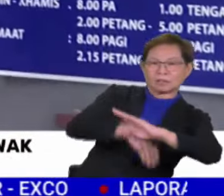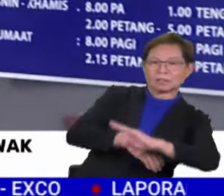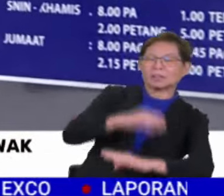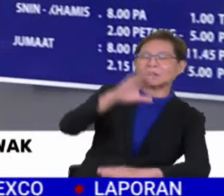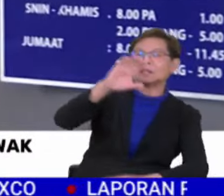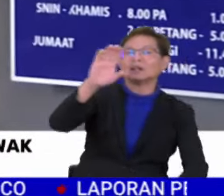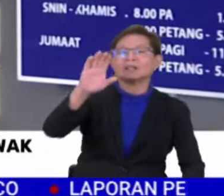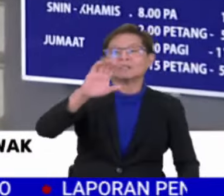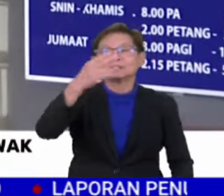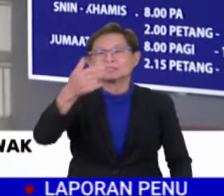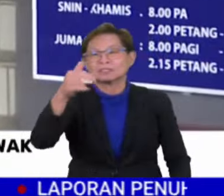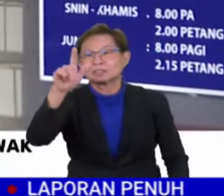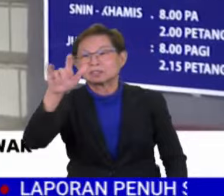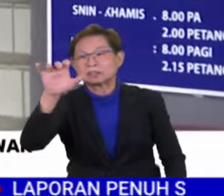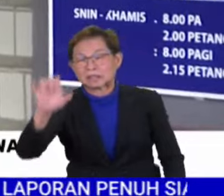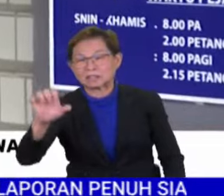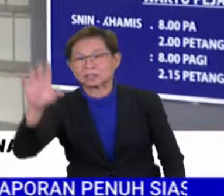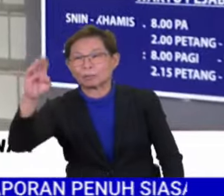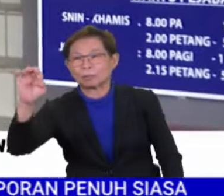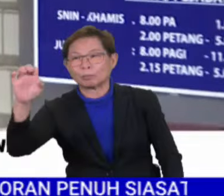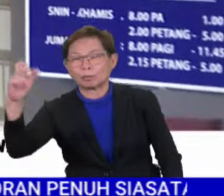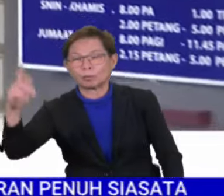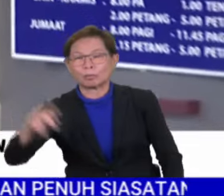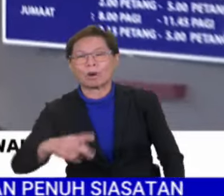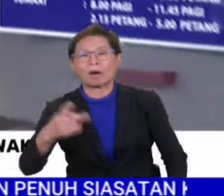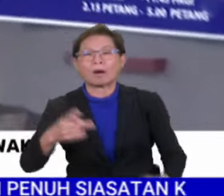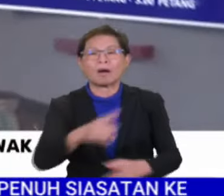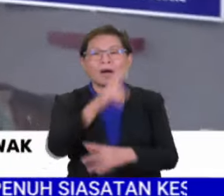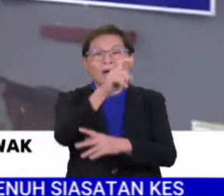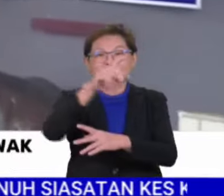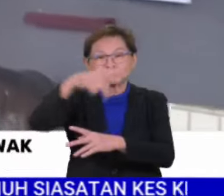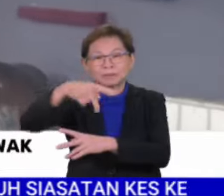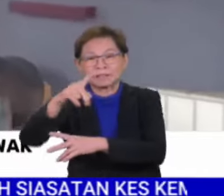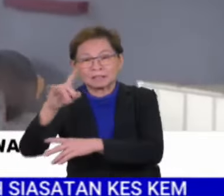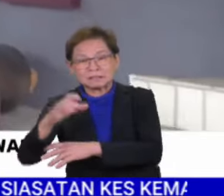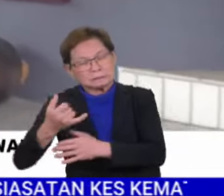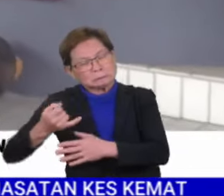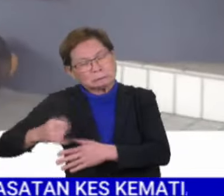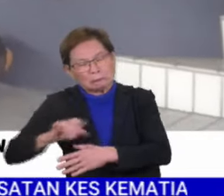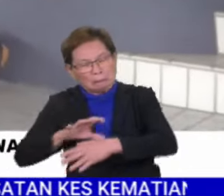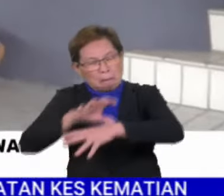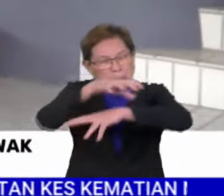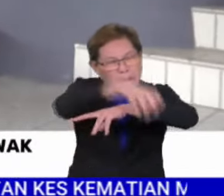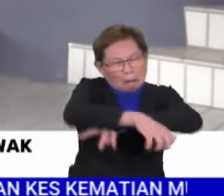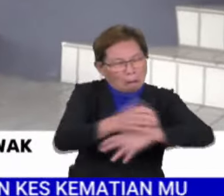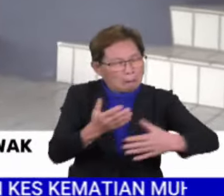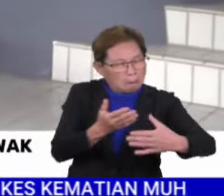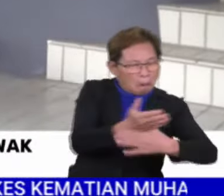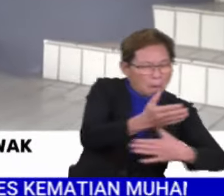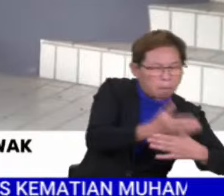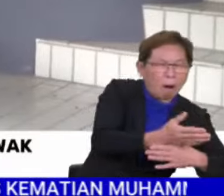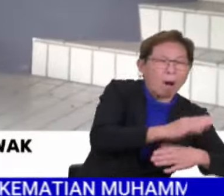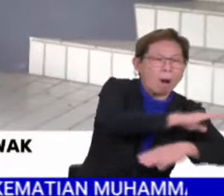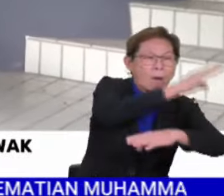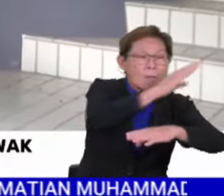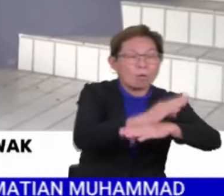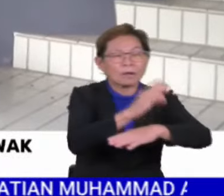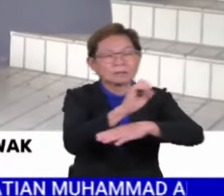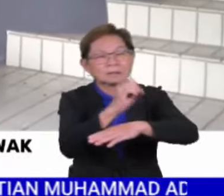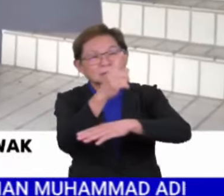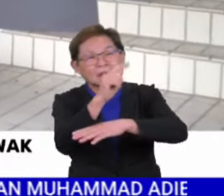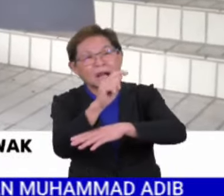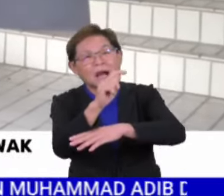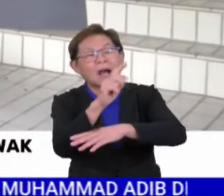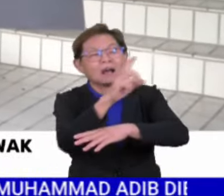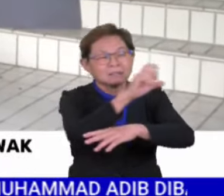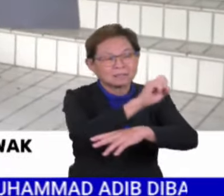pada ekspedisi yang pertama dan juga kedua masih gagal menawan kubu rentap di Bukit Sado, tetapi pada ekspedisi